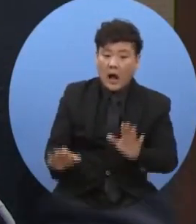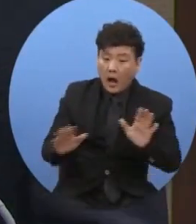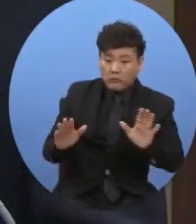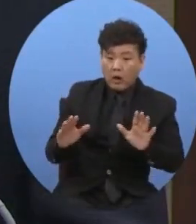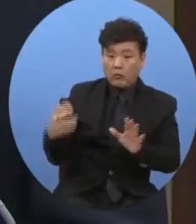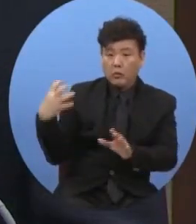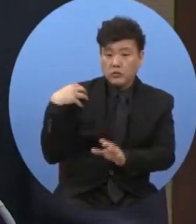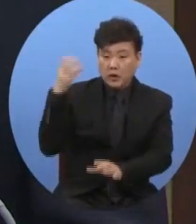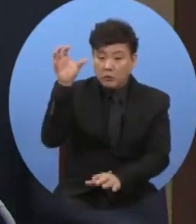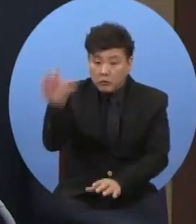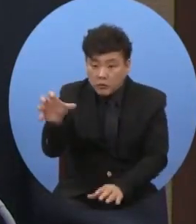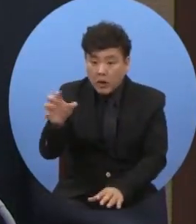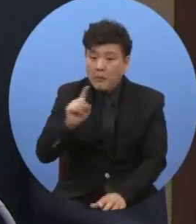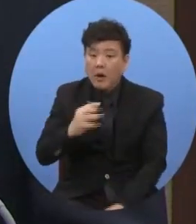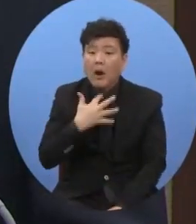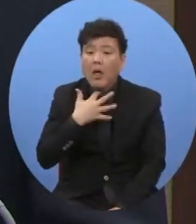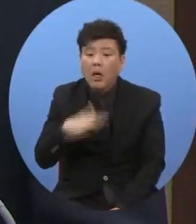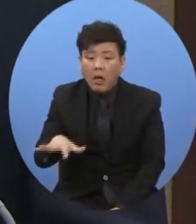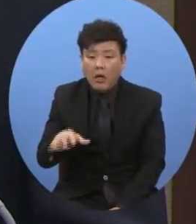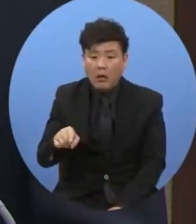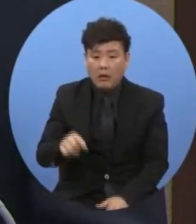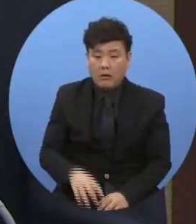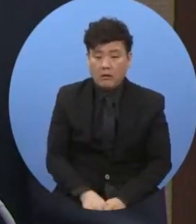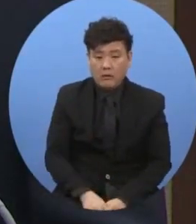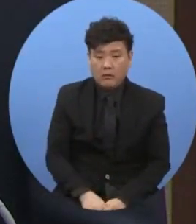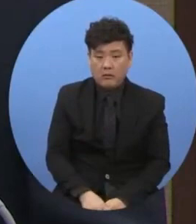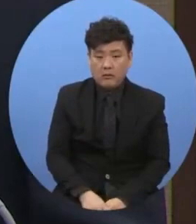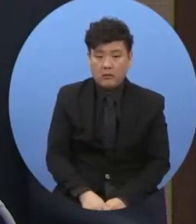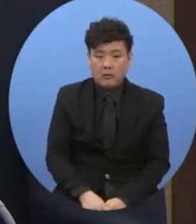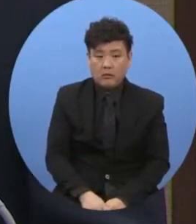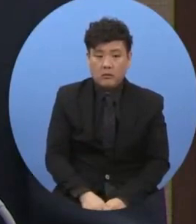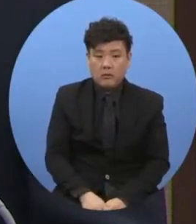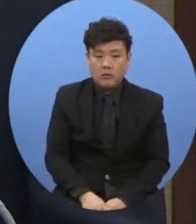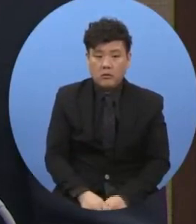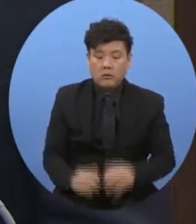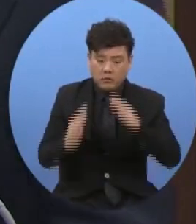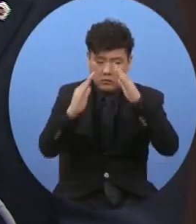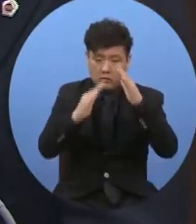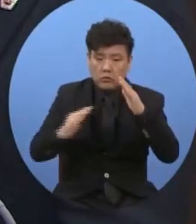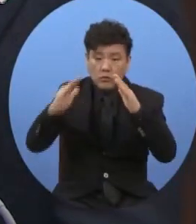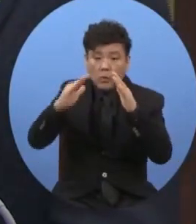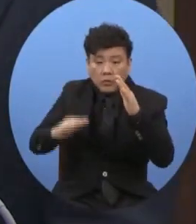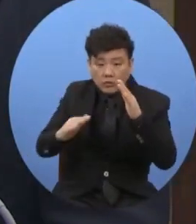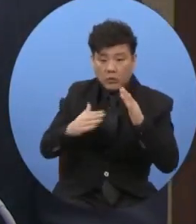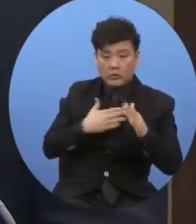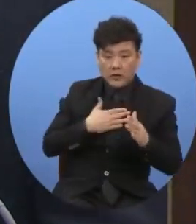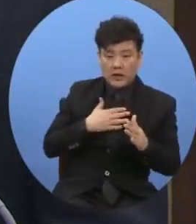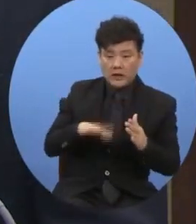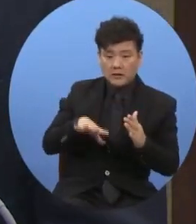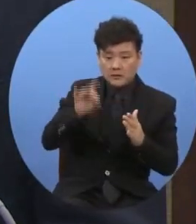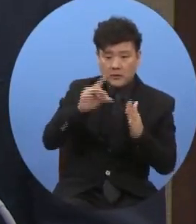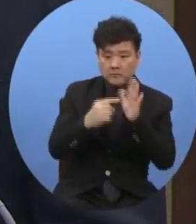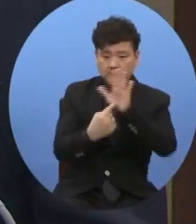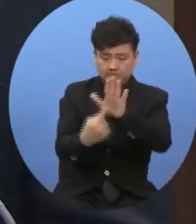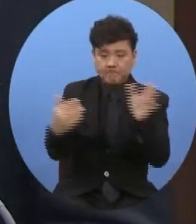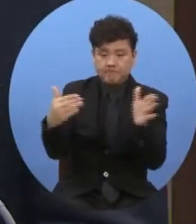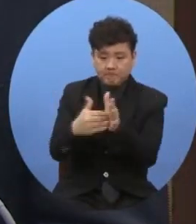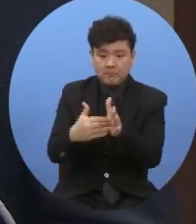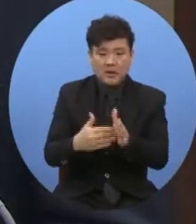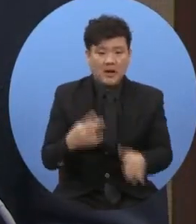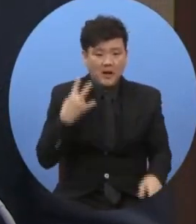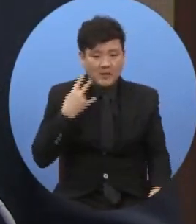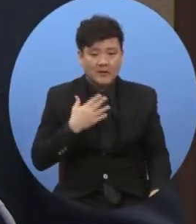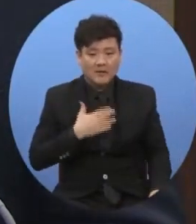안 드렸습니다. 이런 기사가 그동안 수백 번 나왔지만 공식적으로 이런 말씀을 처음 드립니다. 의회에서. 네,